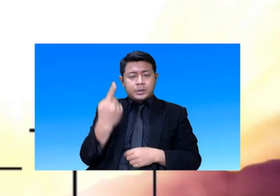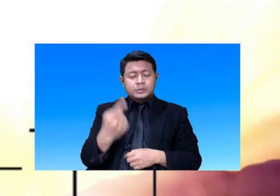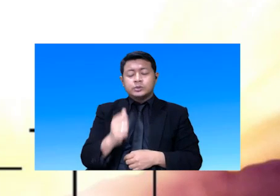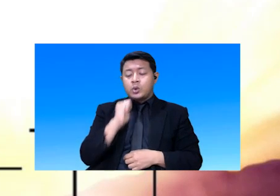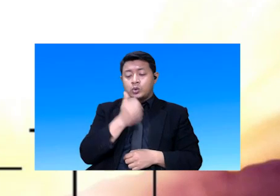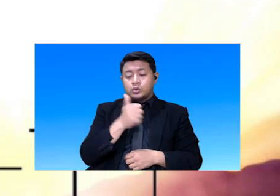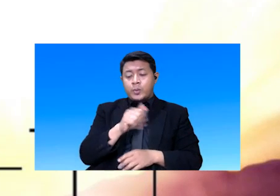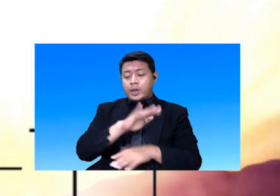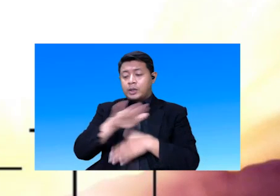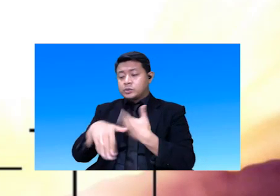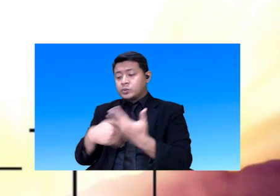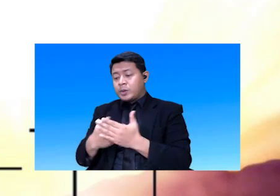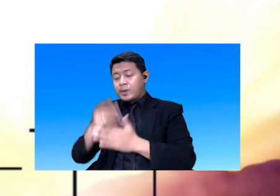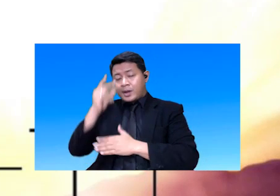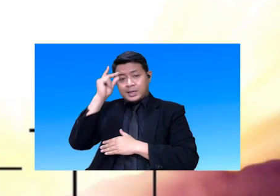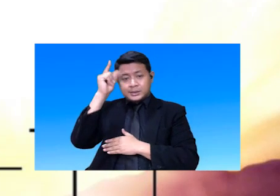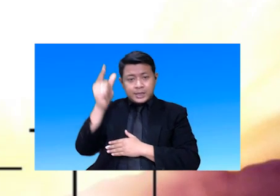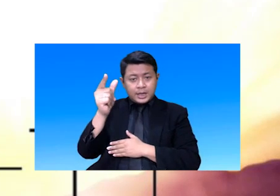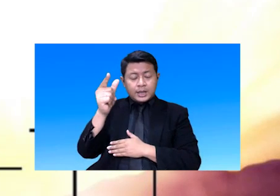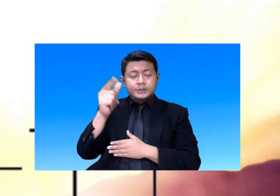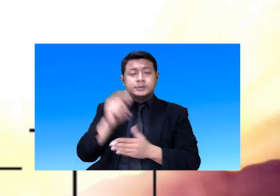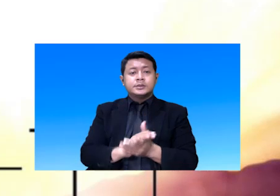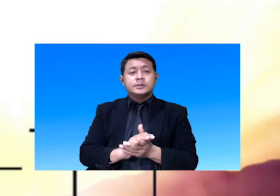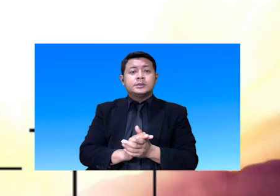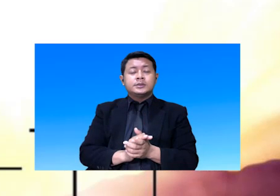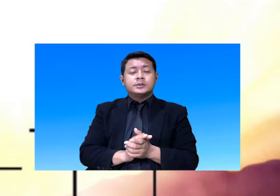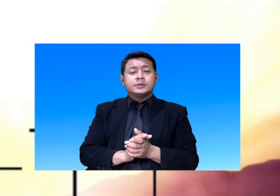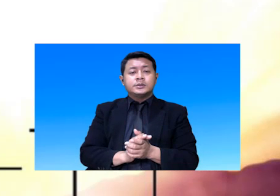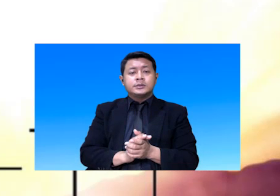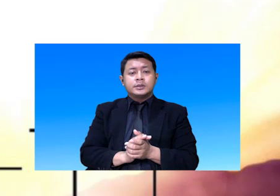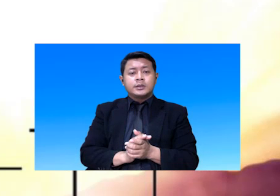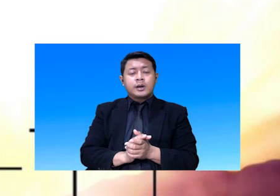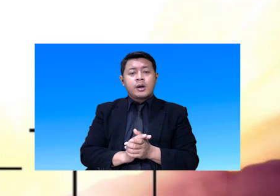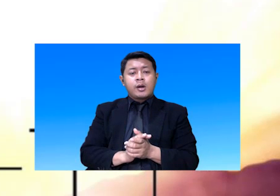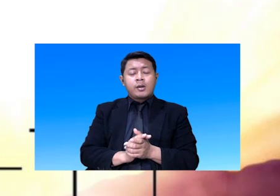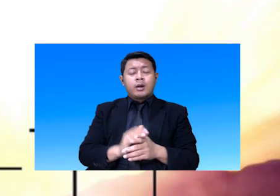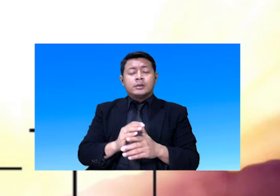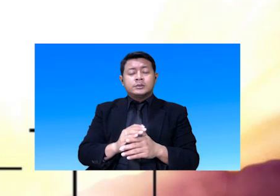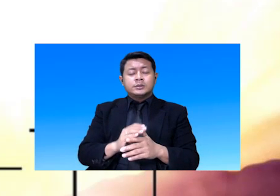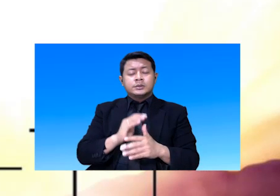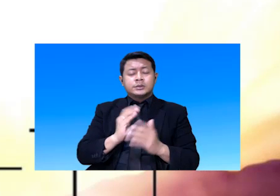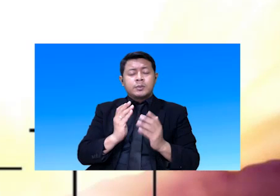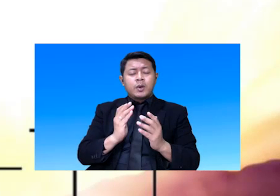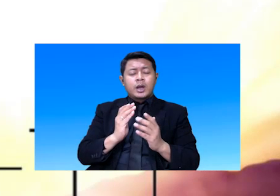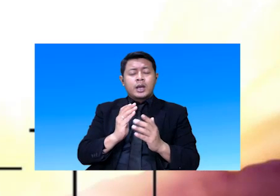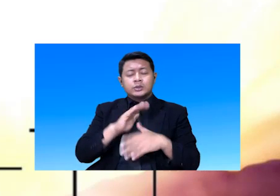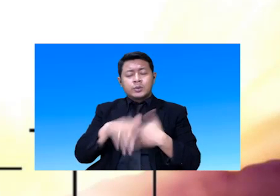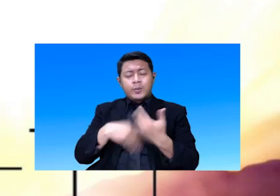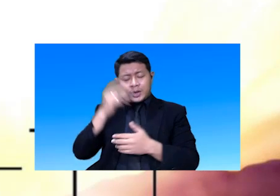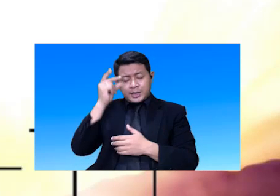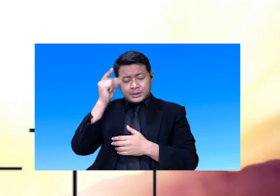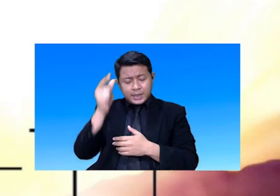perjuangan komunitas-komunitas Jumat pertama ini sehingga semua yang mereka rencanakan, mereka